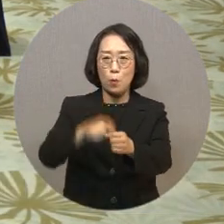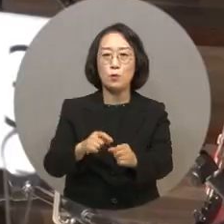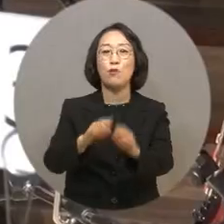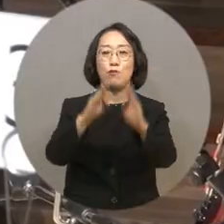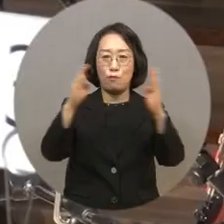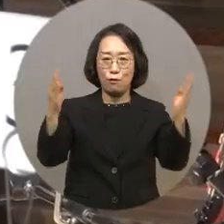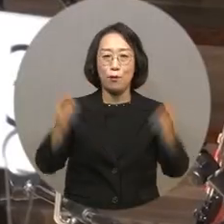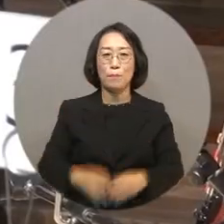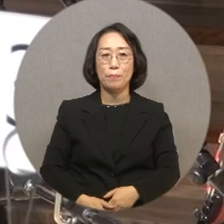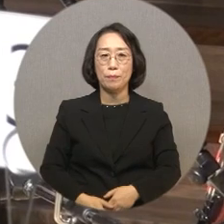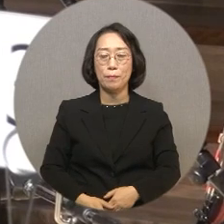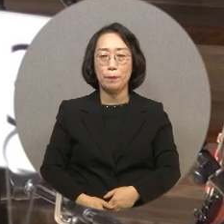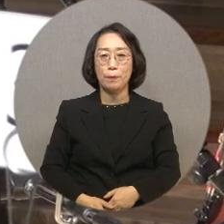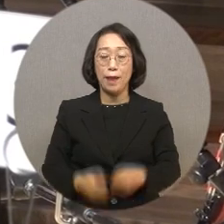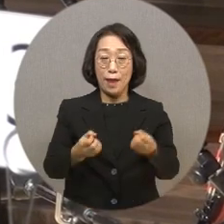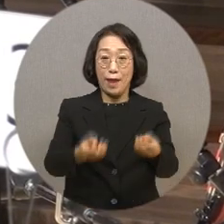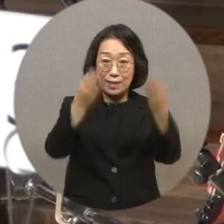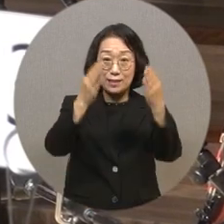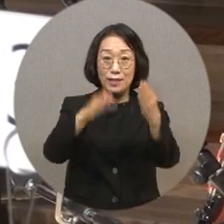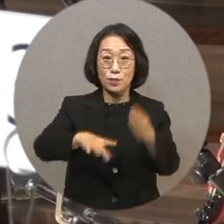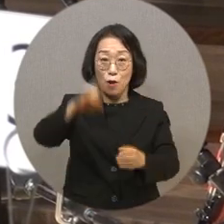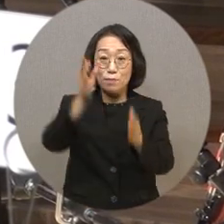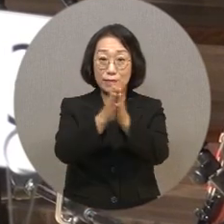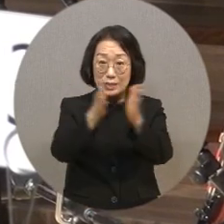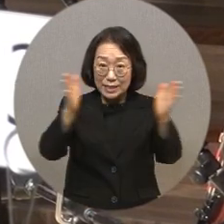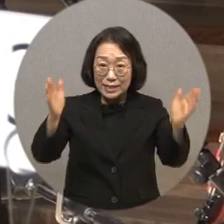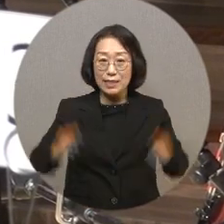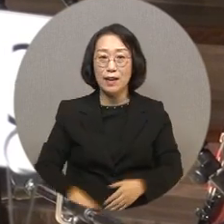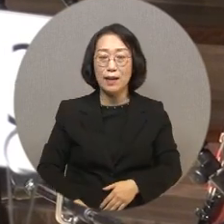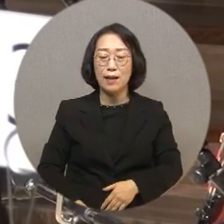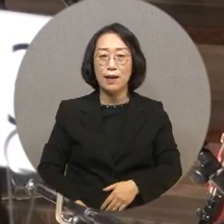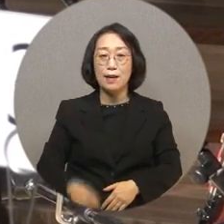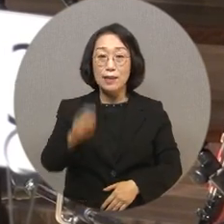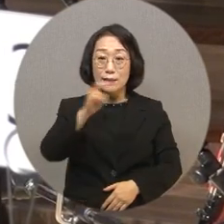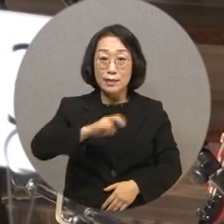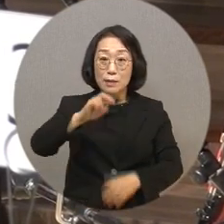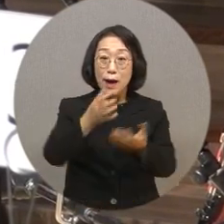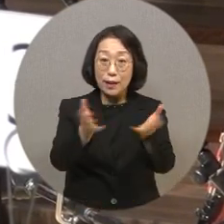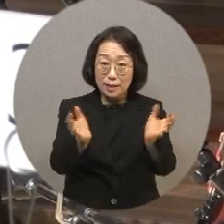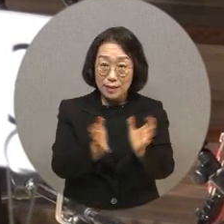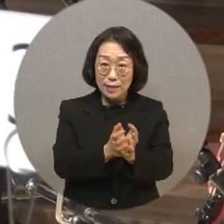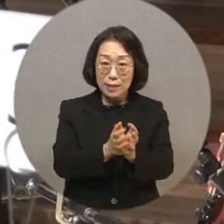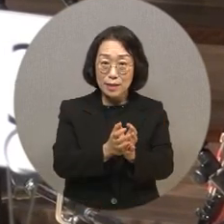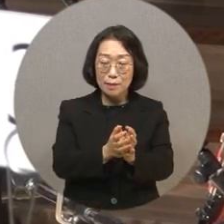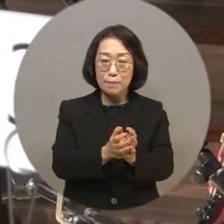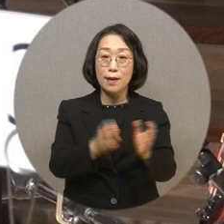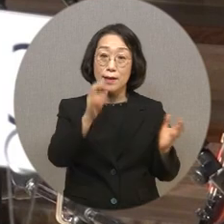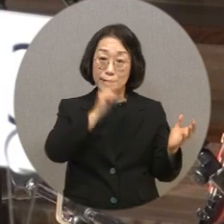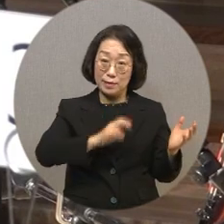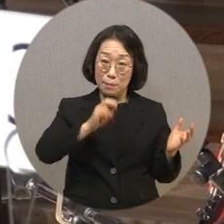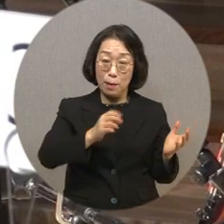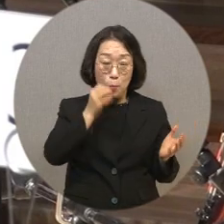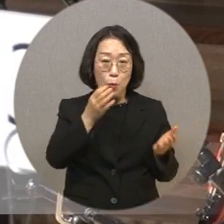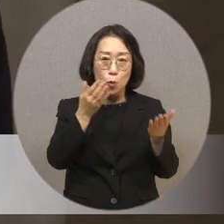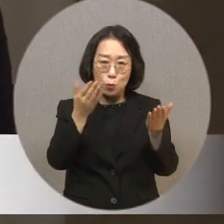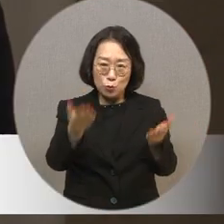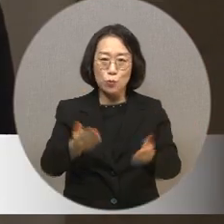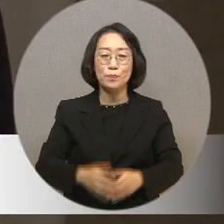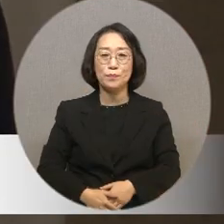왔습니다. 신세인 문을 연 미랄 브릿지재단의 코리아 아티빌리티 챔버가 음악을 통한 장애인 수 개선 프로그램을